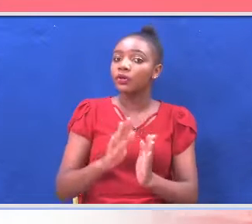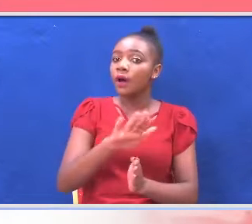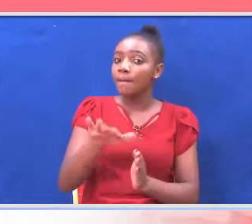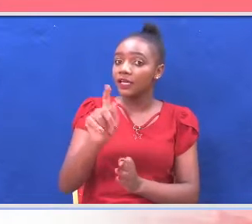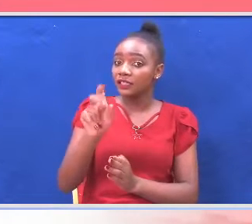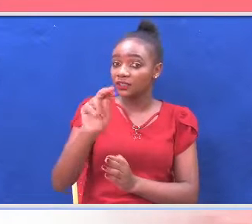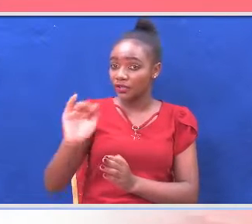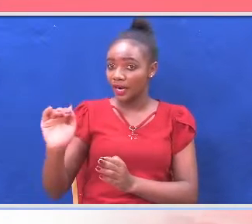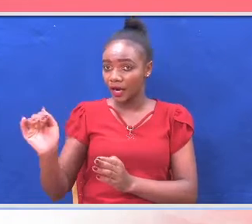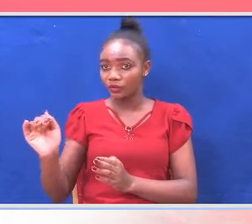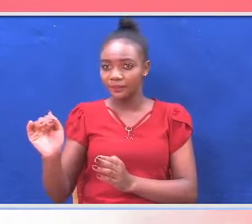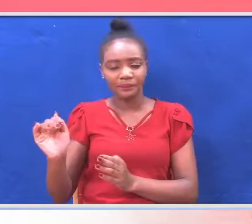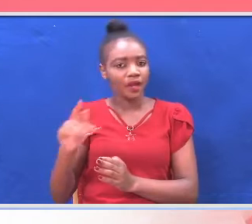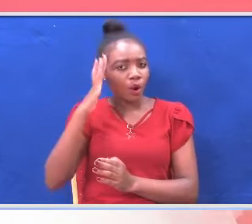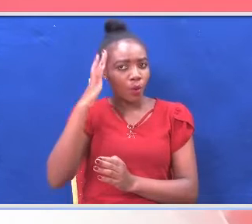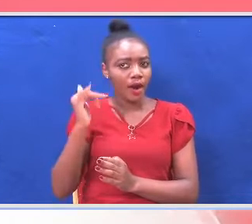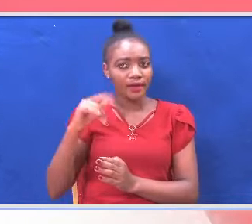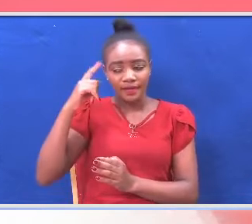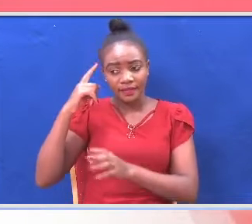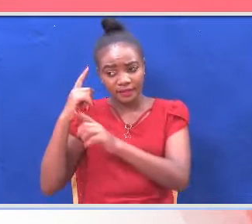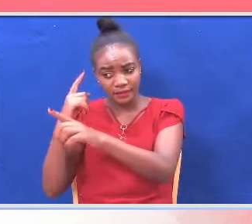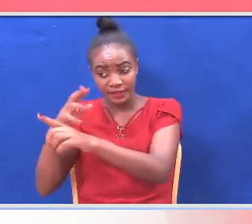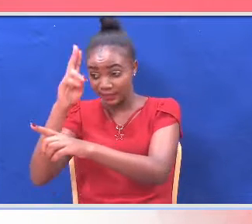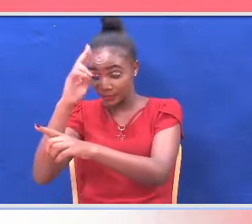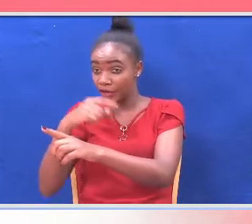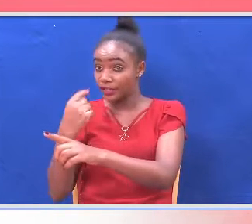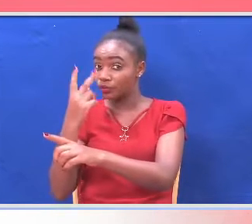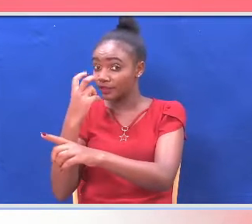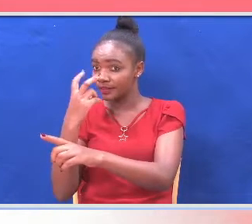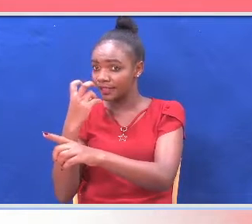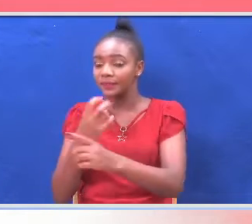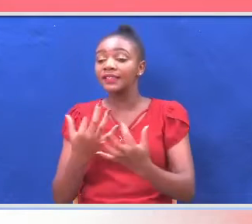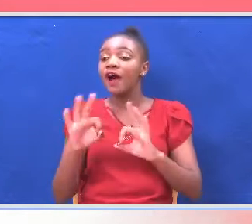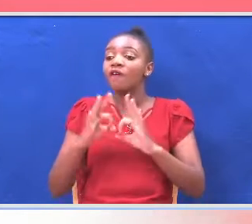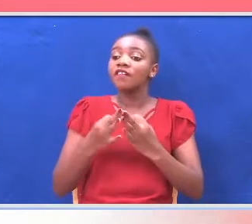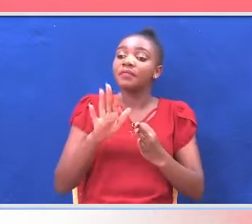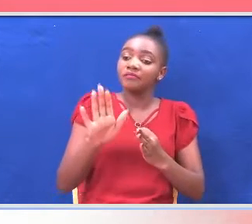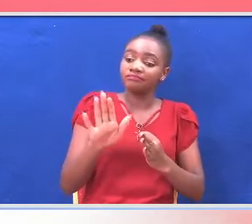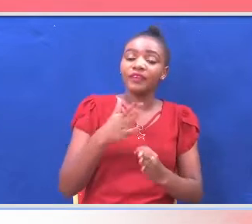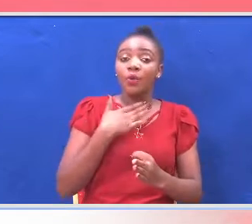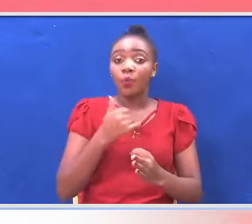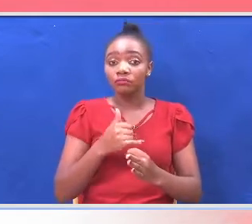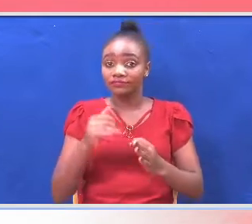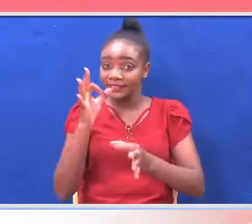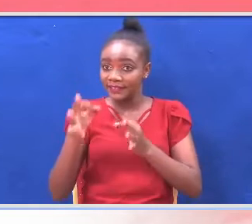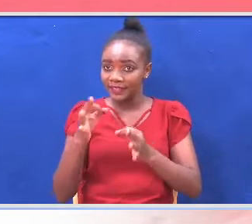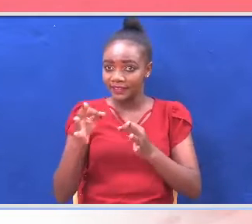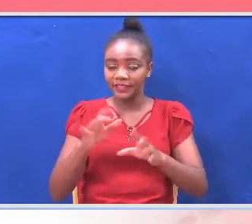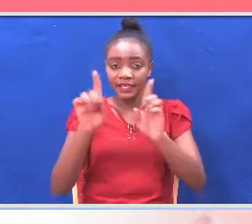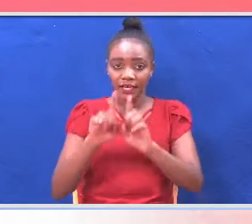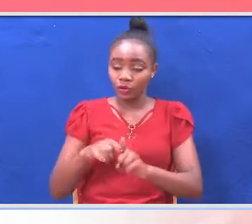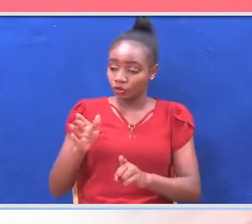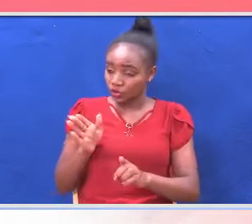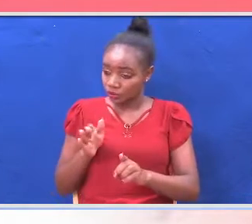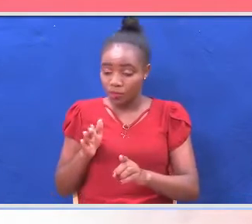Trans Nzoia, kwa kudhaniwa kuwa Caroline Kangogo, sasa inalilia haki. Chimtai ambaye ana majeraha katika ama klabu